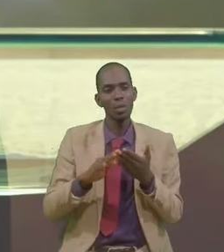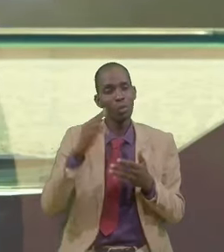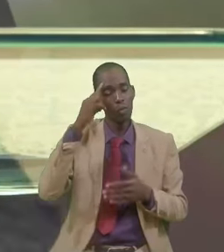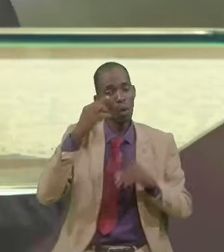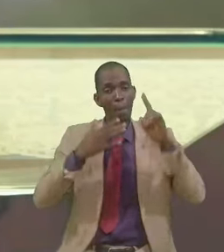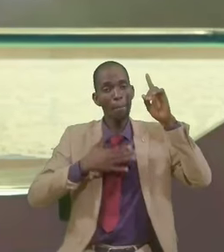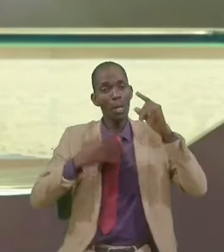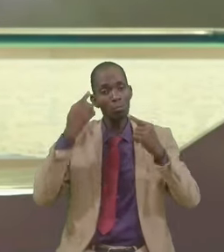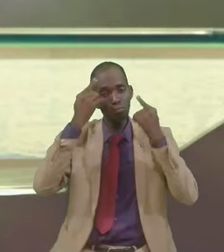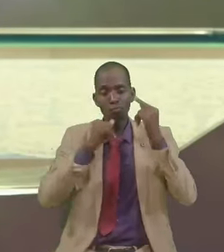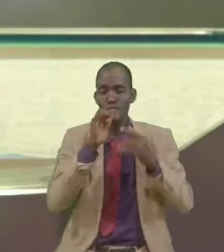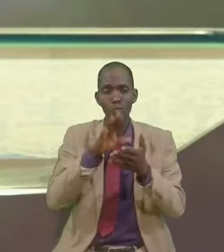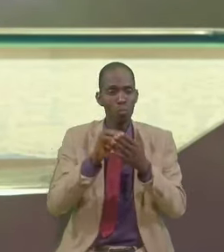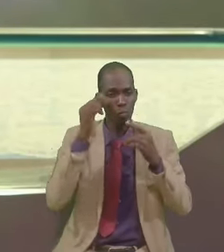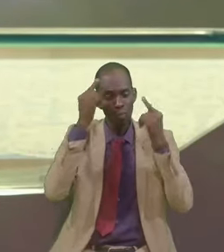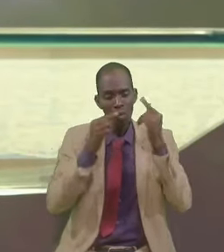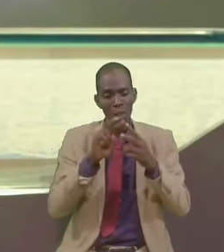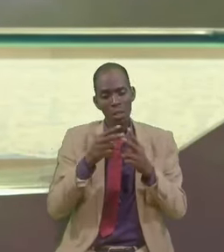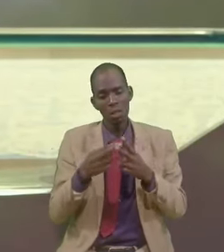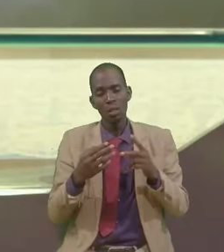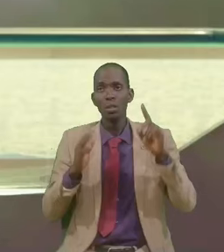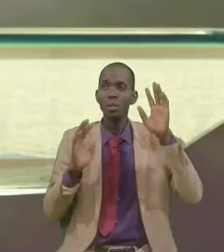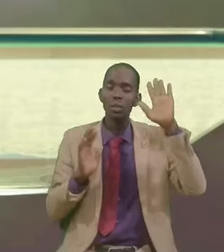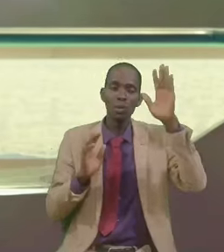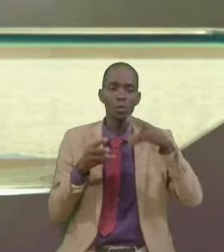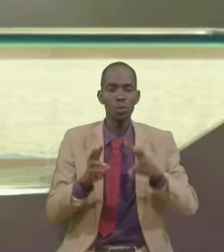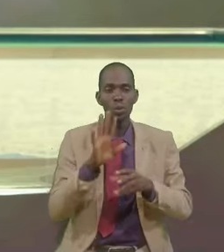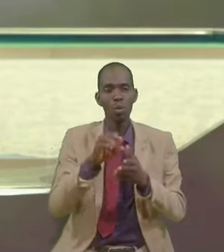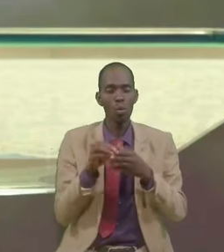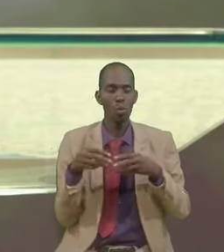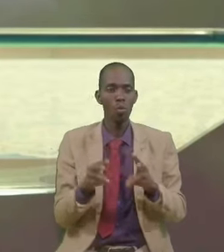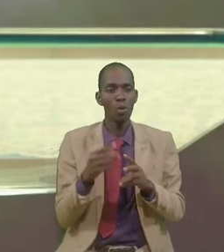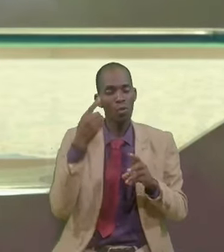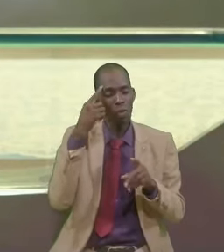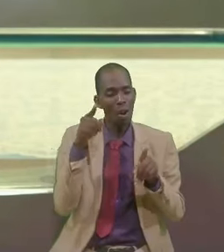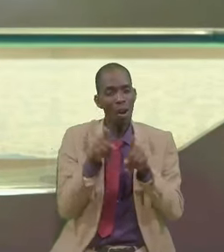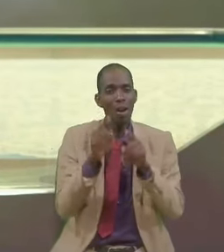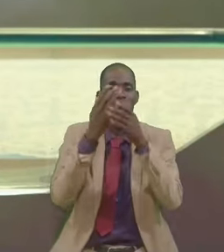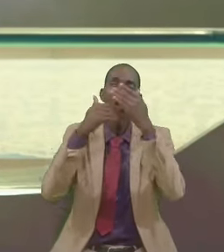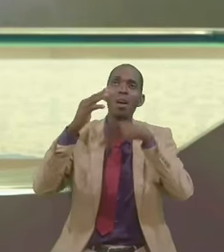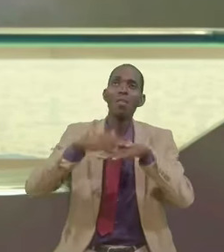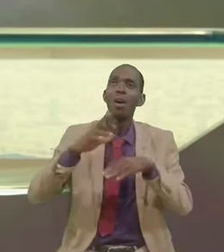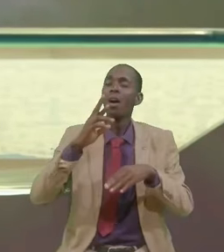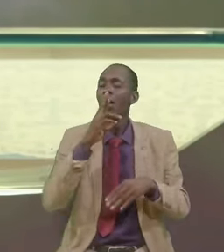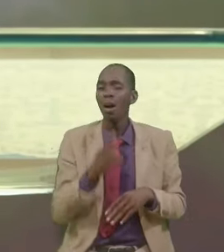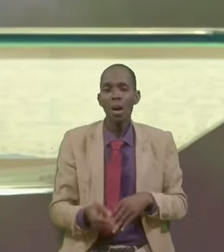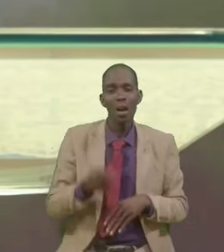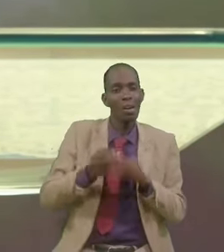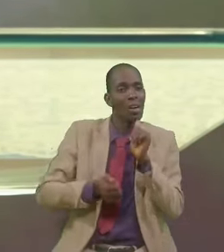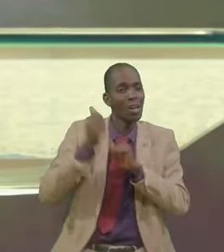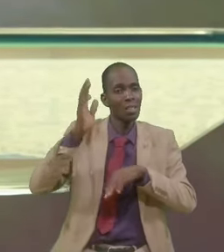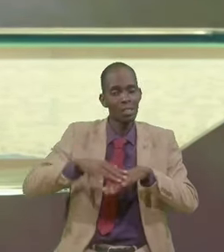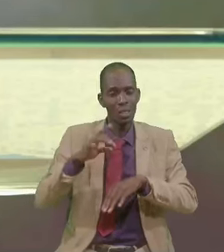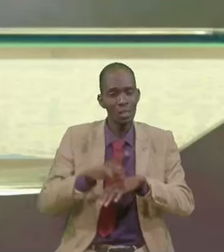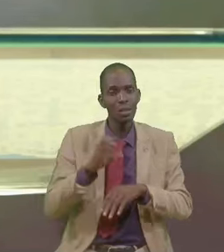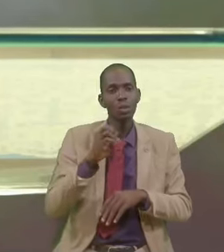élevés, car mes pensées ne sont pas vos pensées, et vos voix ne sont pas mes voix, dit l'Éternel. Autant les cieux